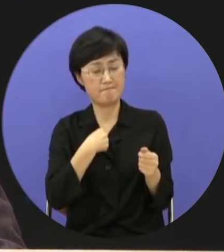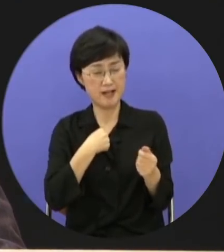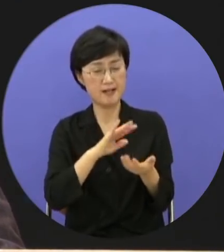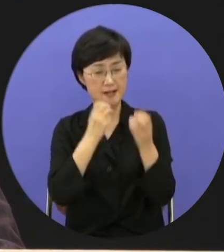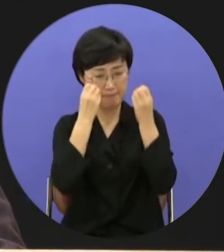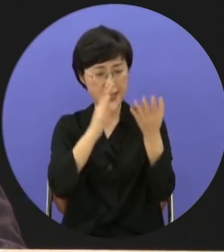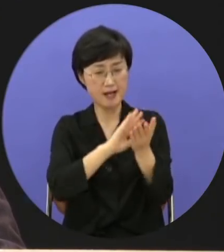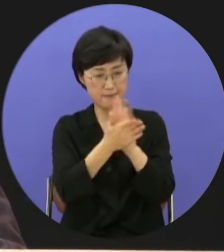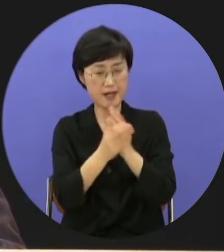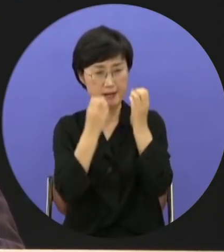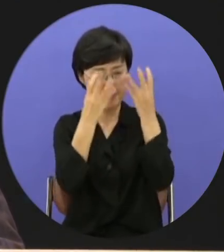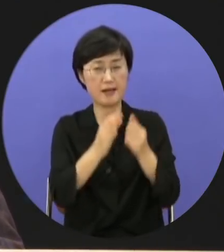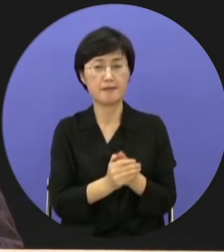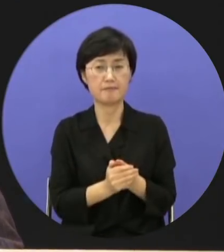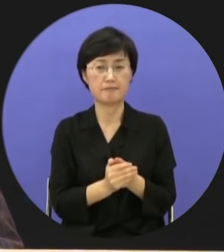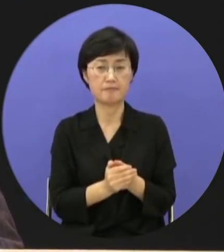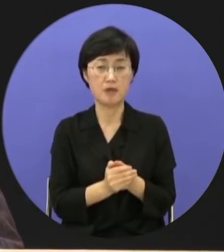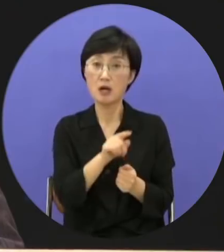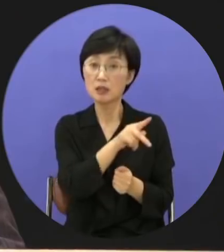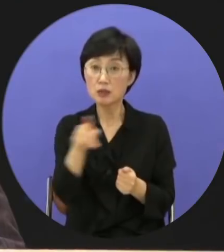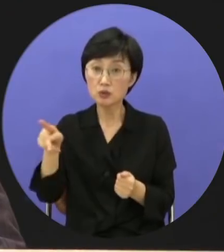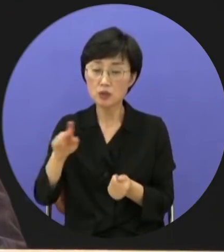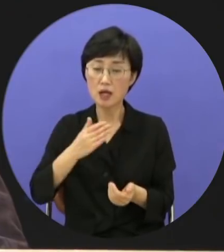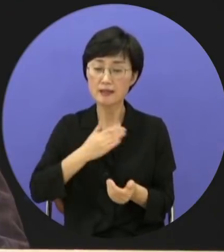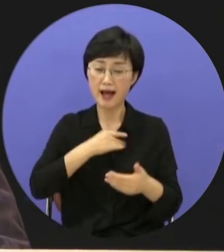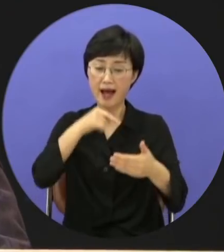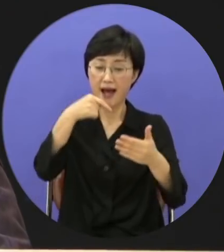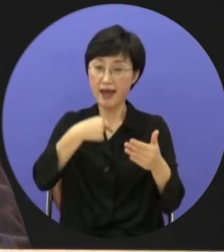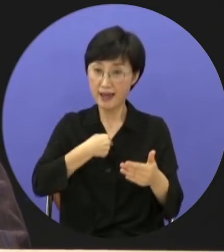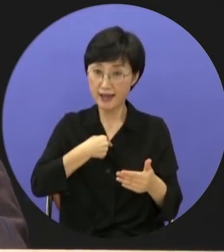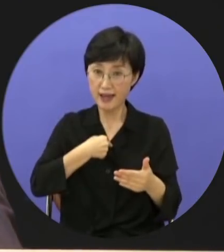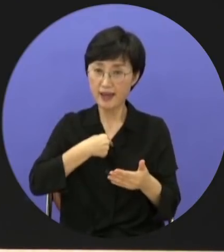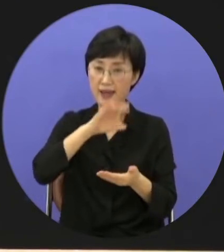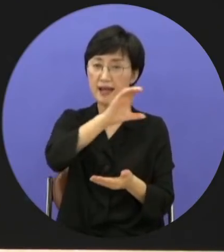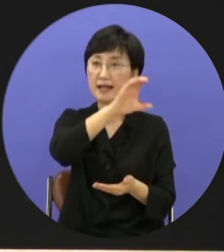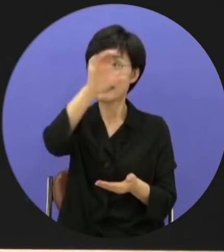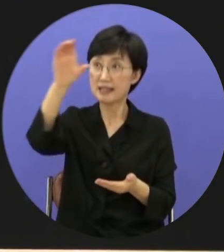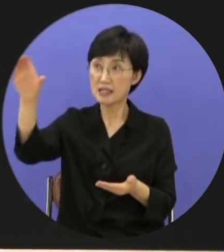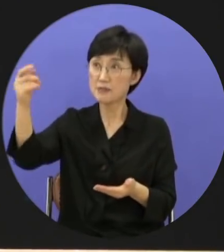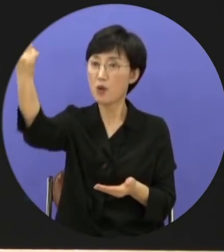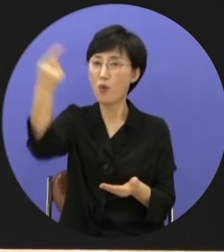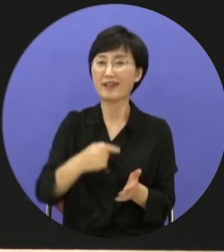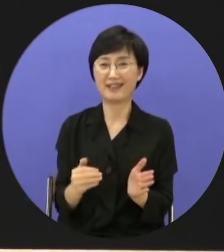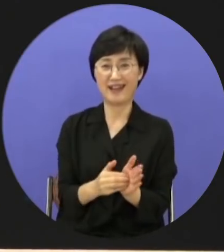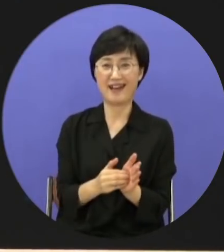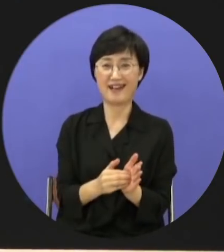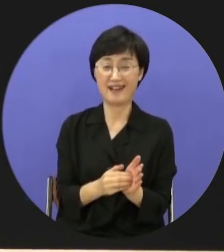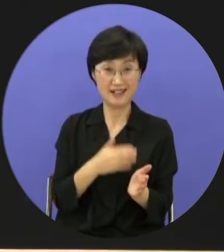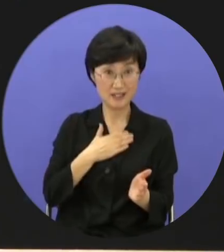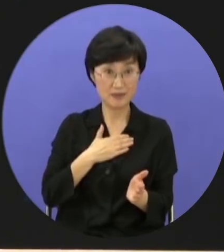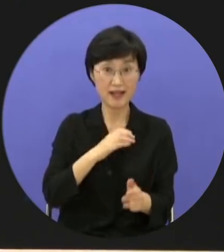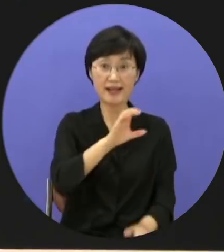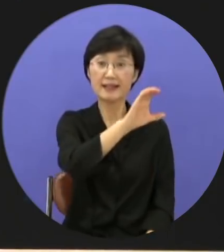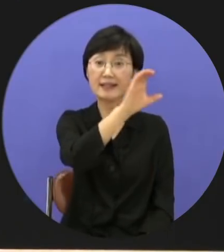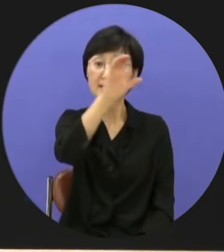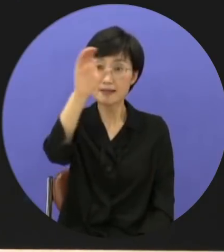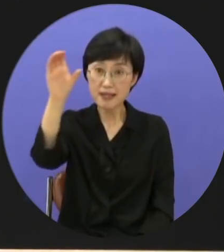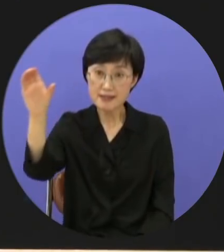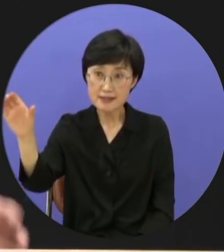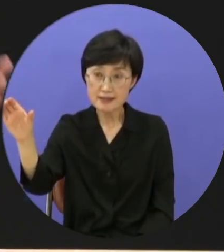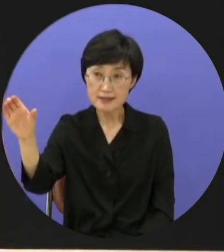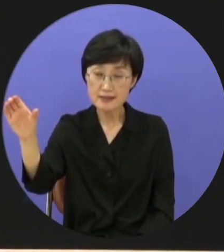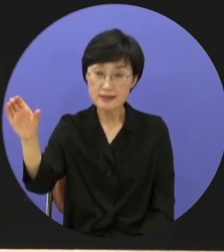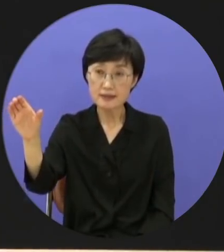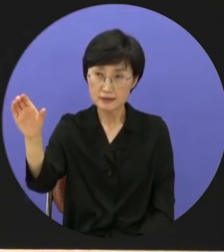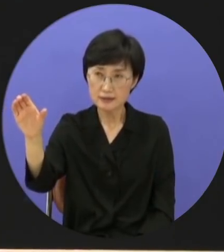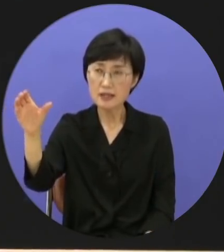나에게 크리스마스가 임했다 이 말이요. That Christmas has come upon me. 크리스마스 뜻도 모르는데 뭐 크리스마스 뭔 뜻입니까? What does the word Christmas mean? We don't even know